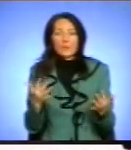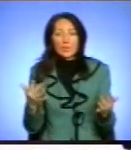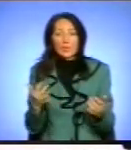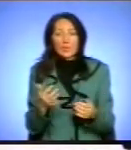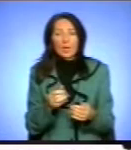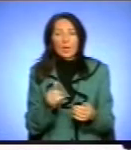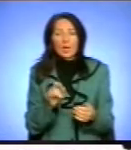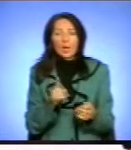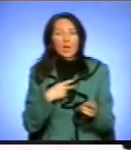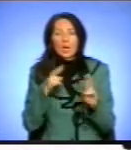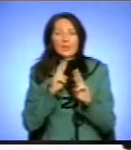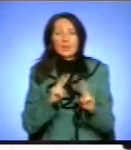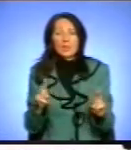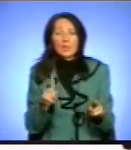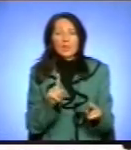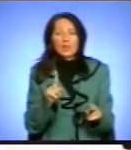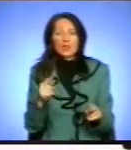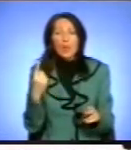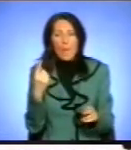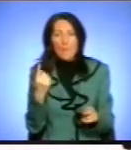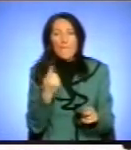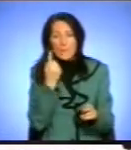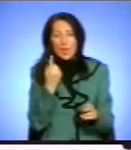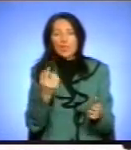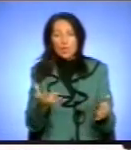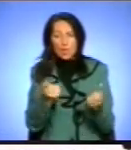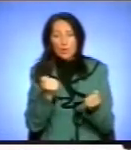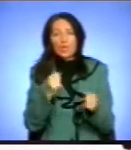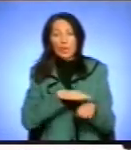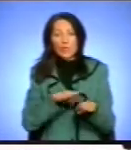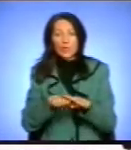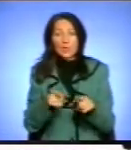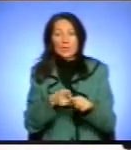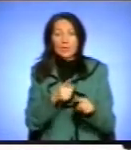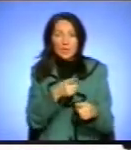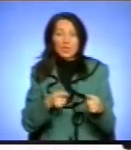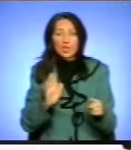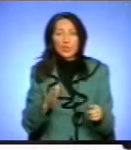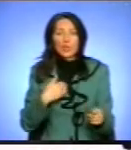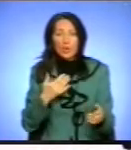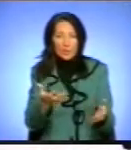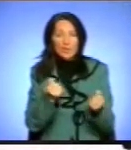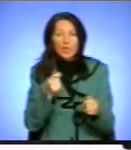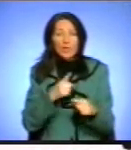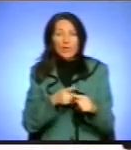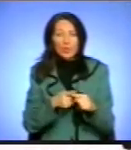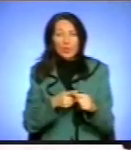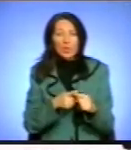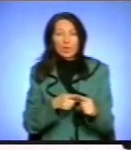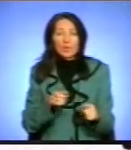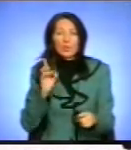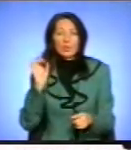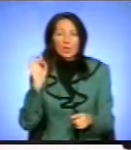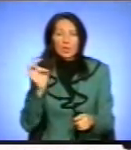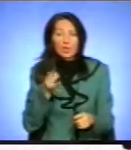Тут я не знаю, що перше попало під руки, це одніж був. Я його взяла в руки, раз йому чоку по шиї